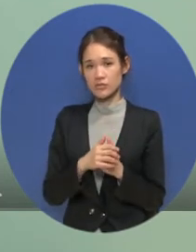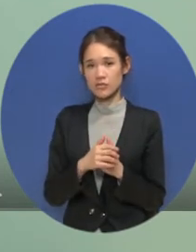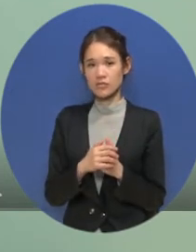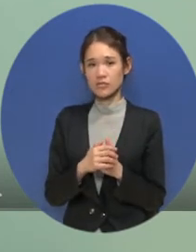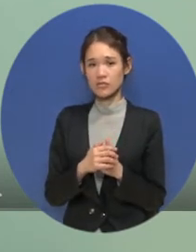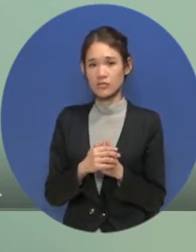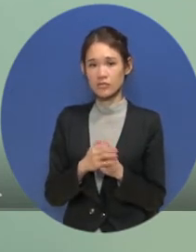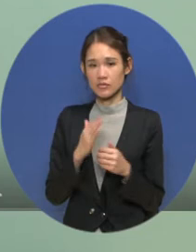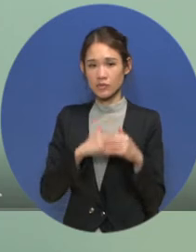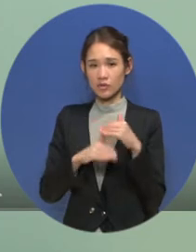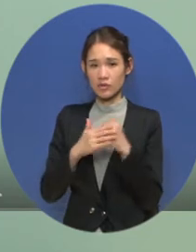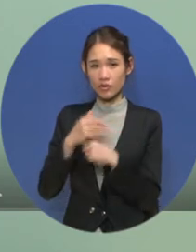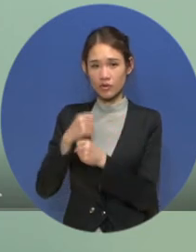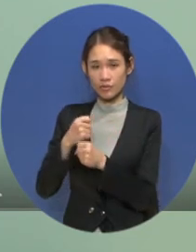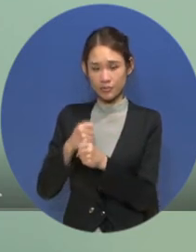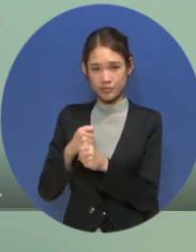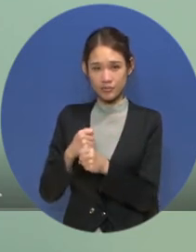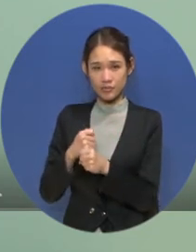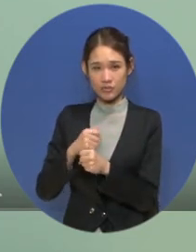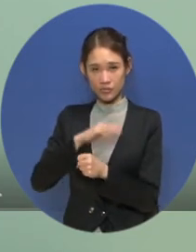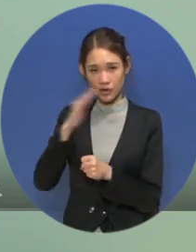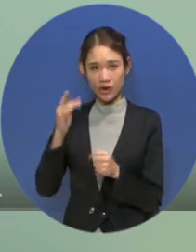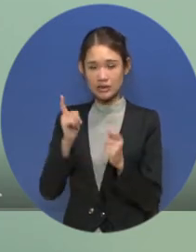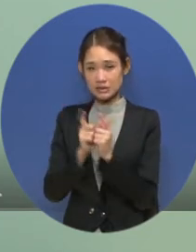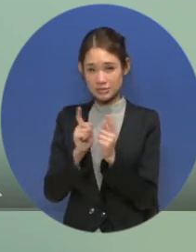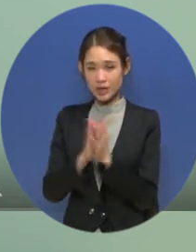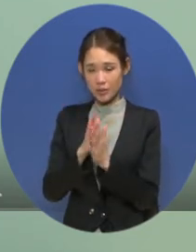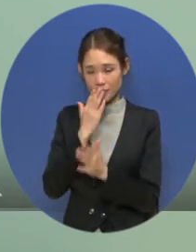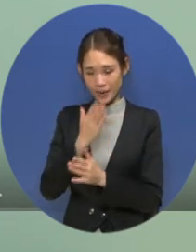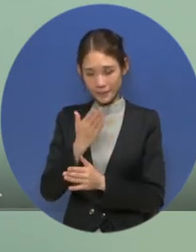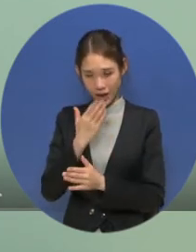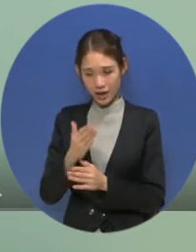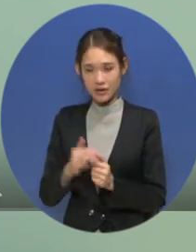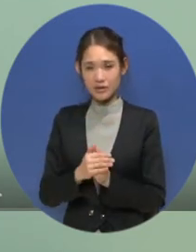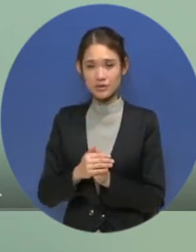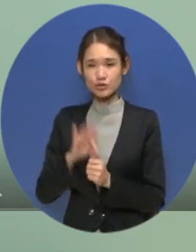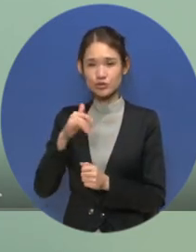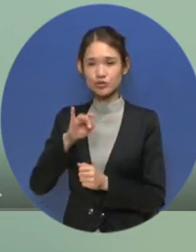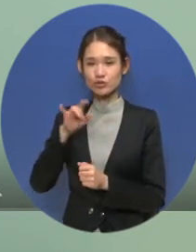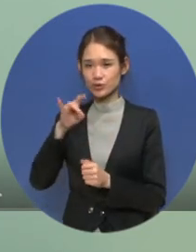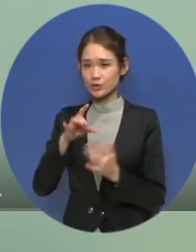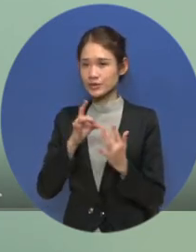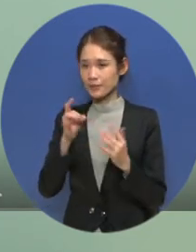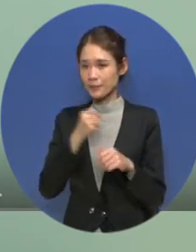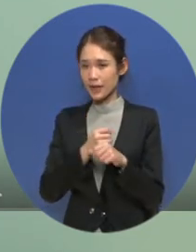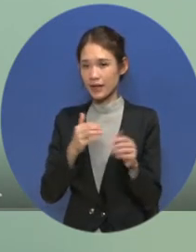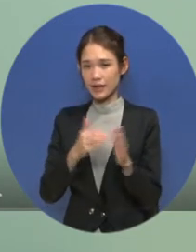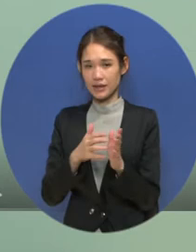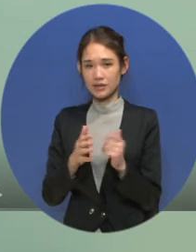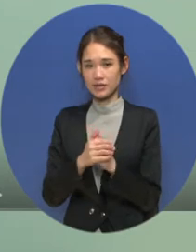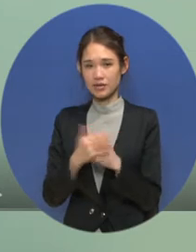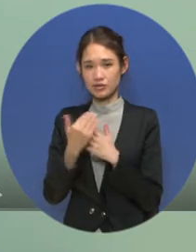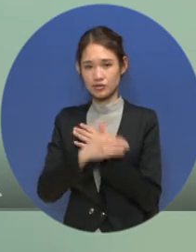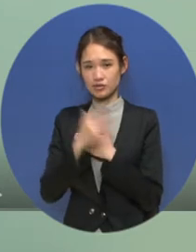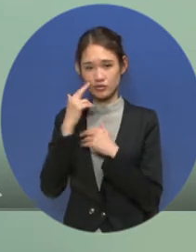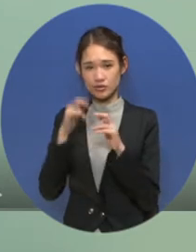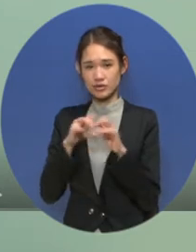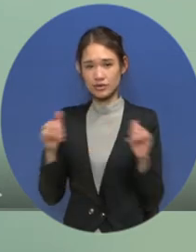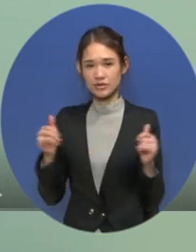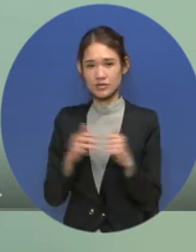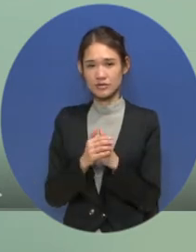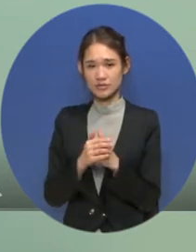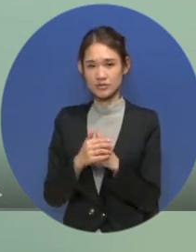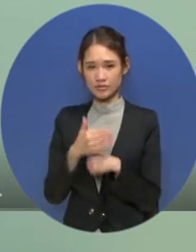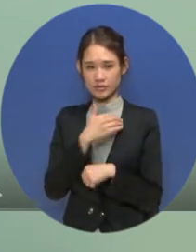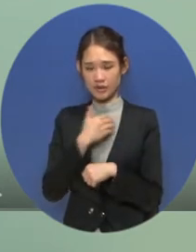그래서 포장부터 만드는 것까지 직접 할 수 있다고 생각해서 누룽지를 선택하게 됐고요. 중증 친구들은 아무래도 할